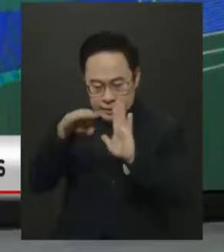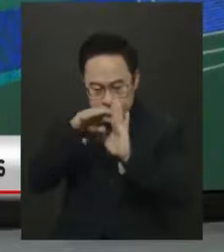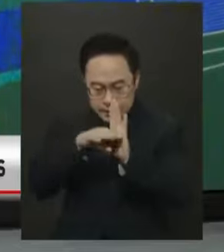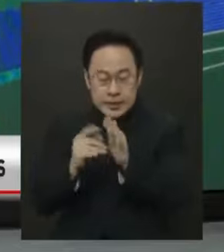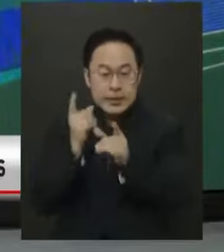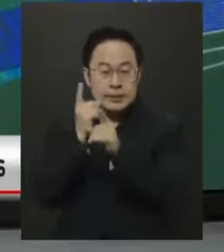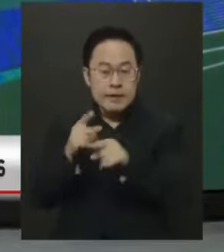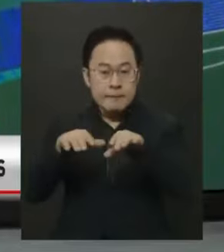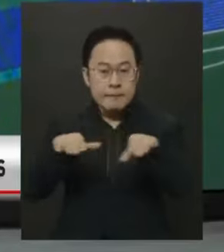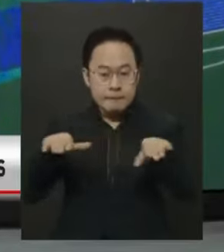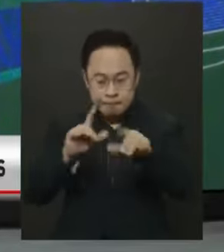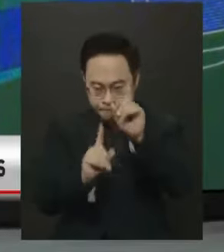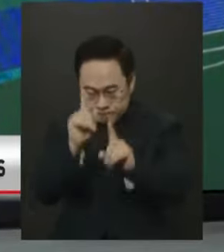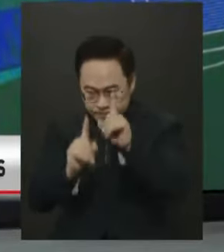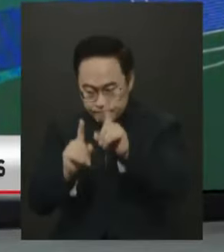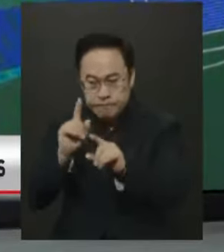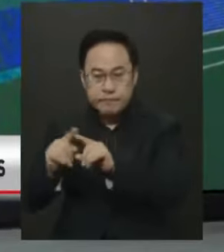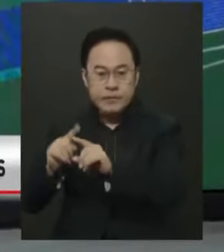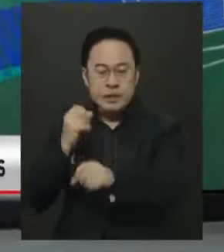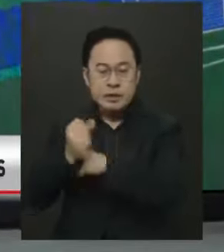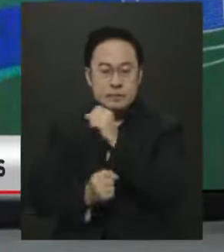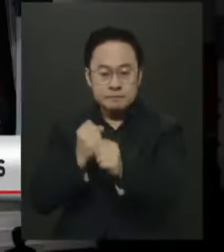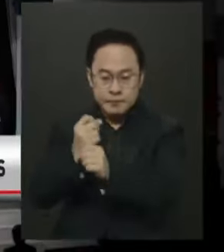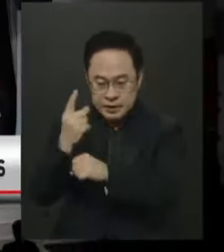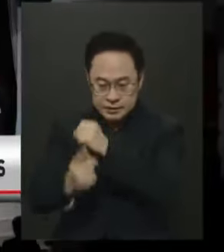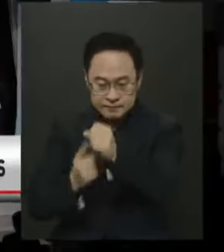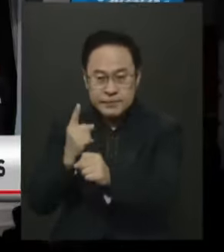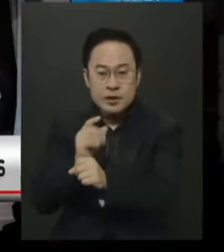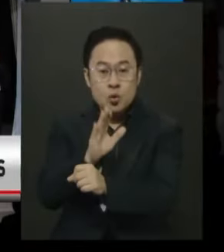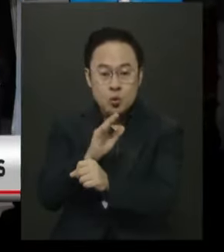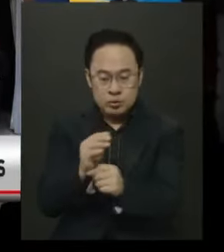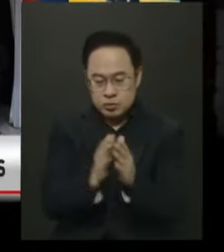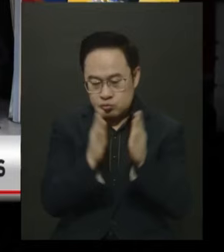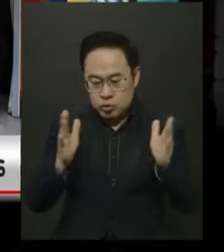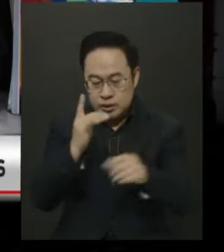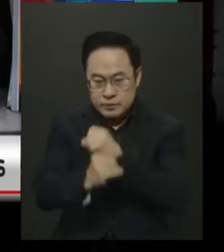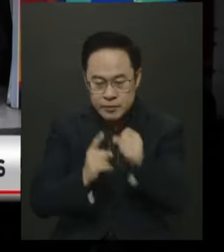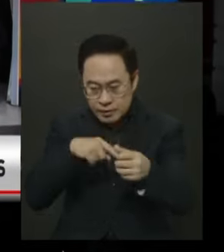ี่อ้างอ่งจากสถิติของกเองคนใดูการที่ผ่านมาครัซึงรวนนั